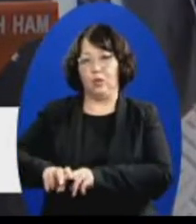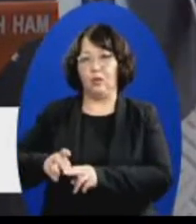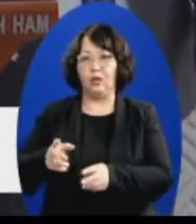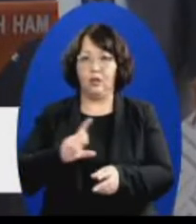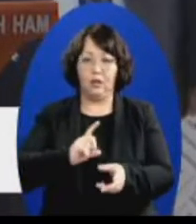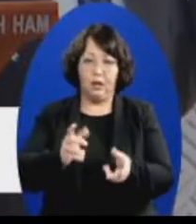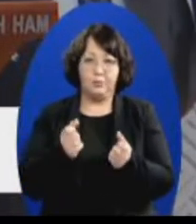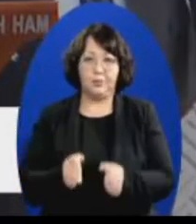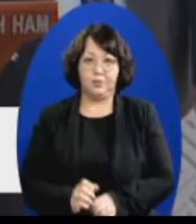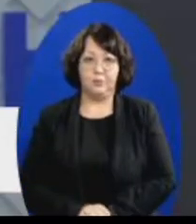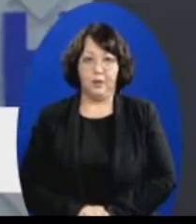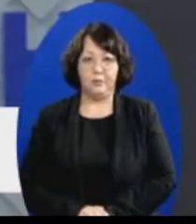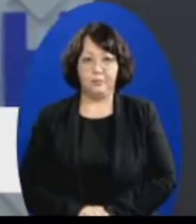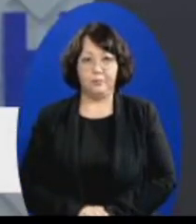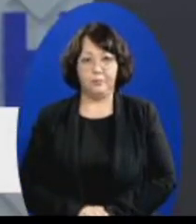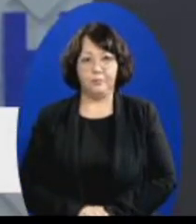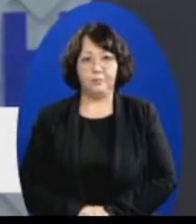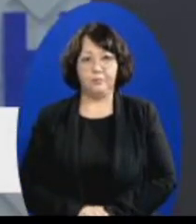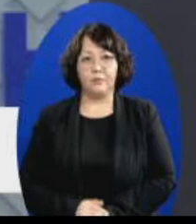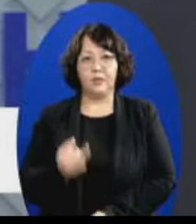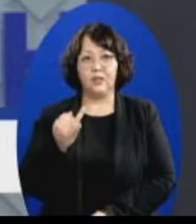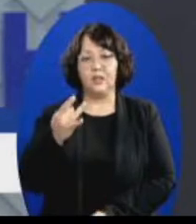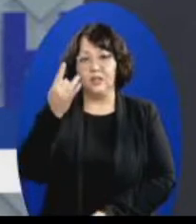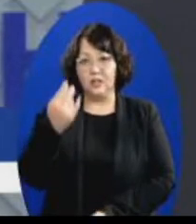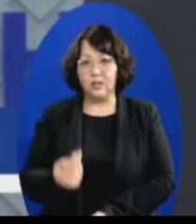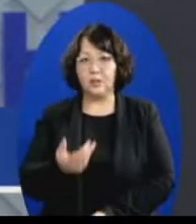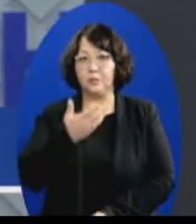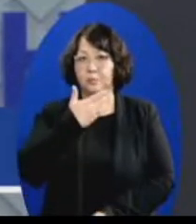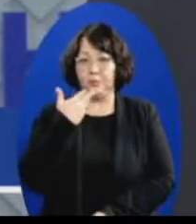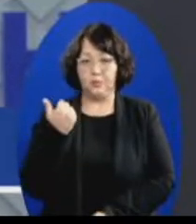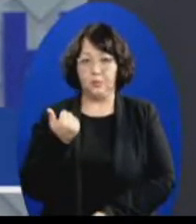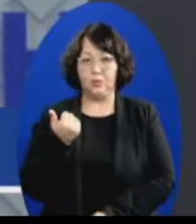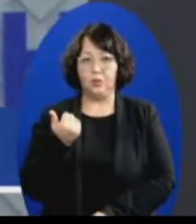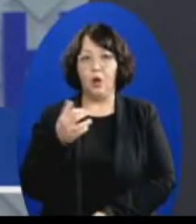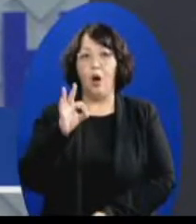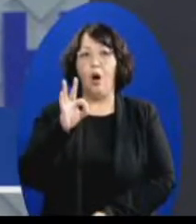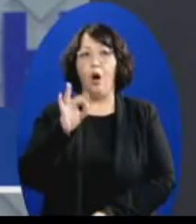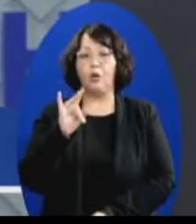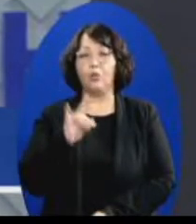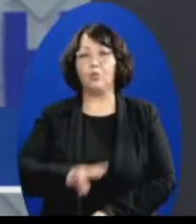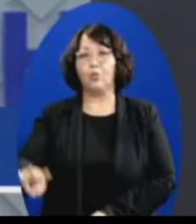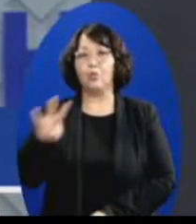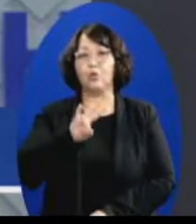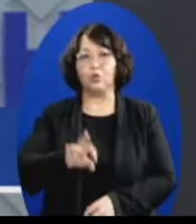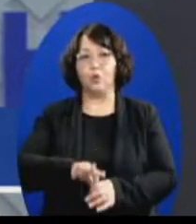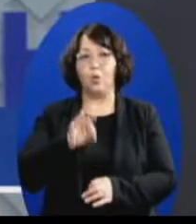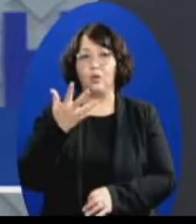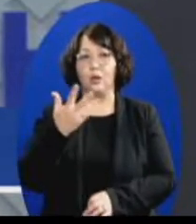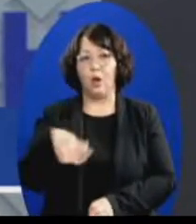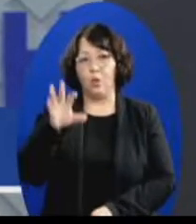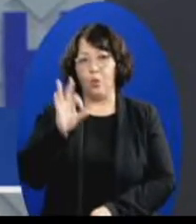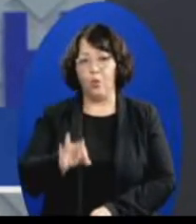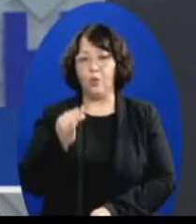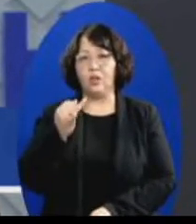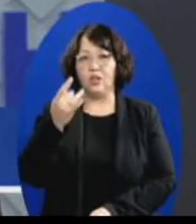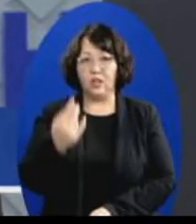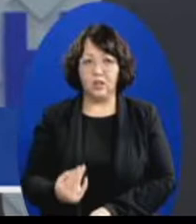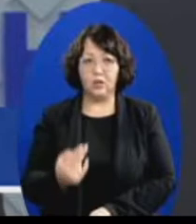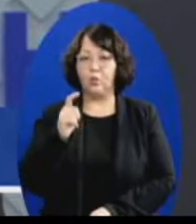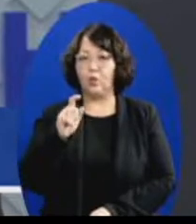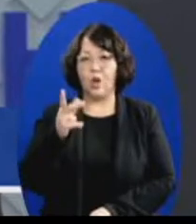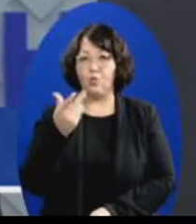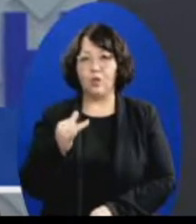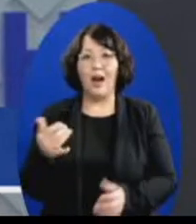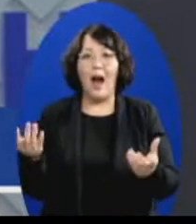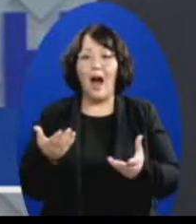тус авсан юм. Ирч байхгүй бол орон нутгийн сонгууль бол дандаа 50% ирцээ хүрдэггүй, ялангуяа